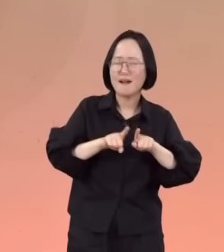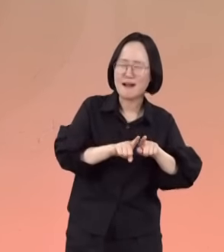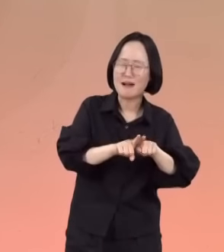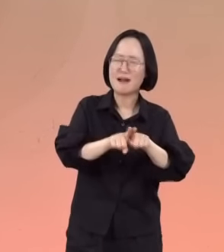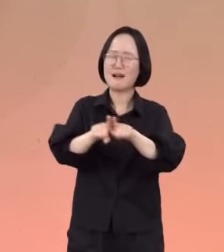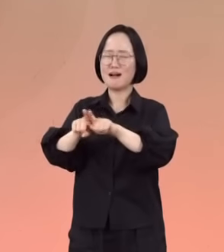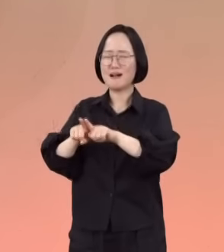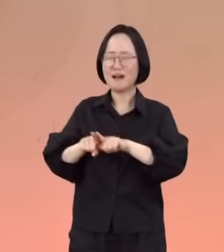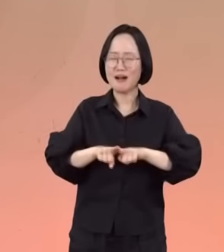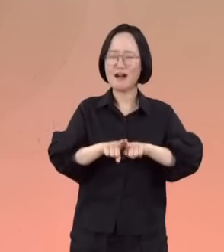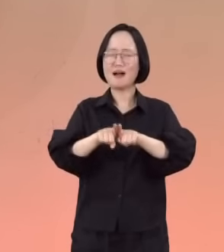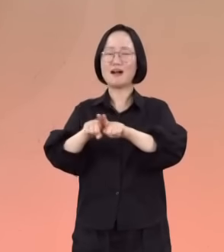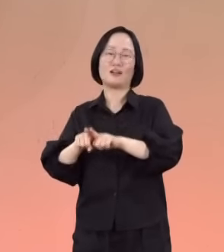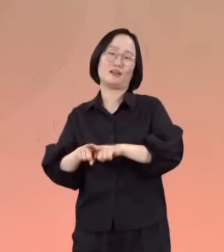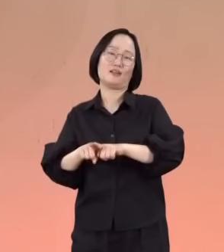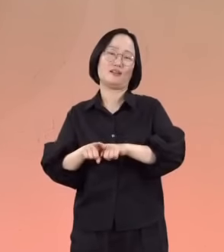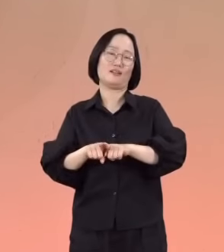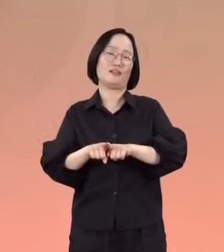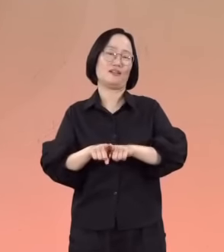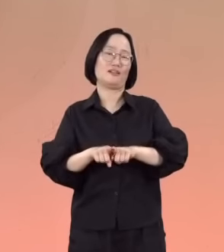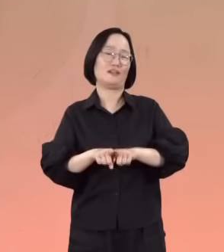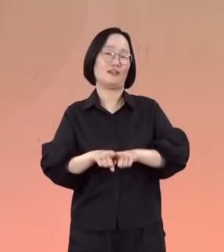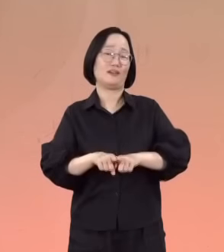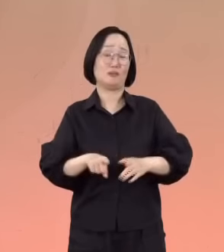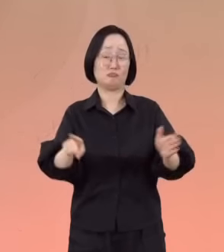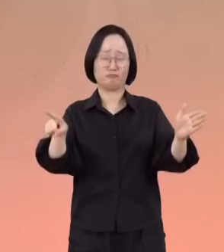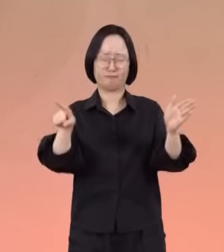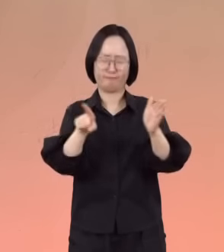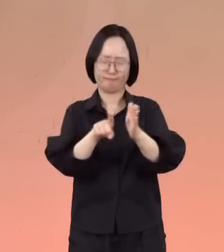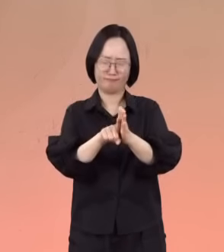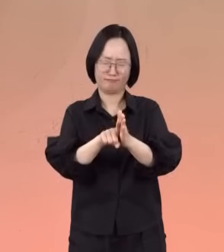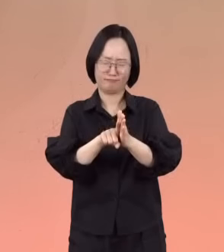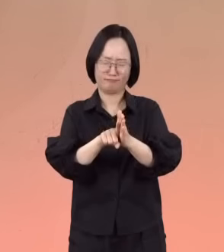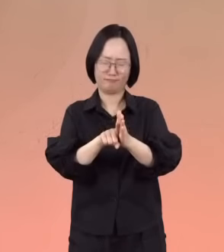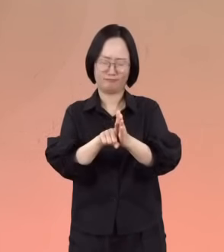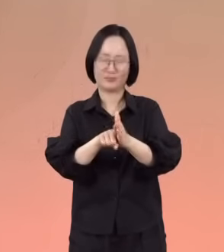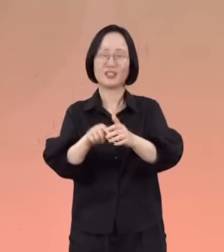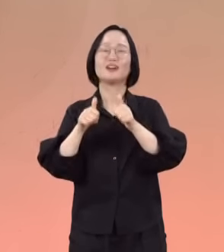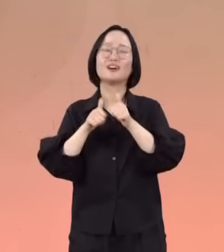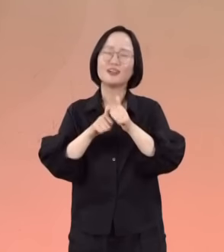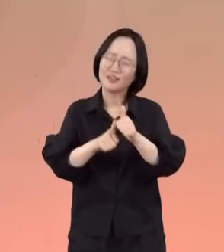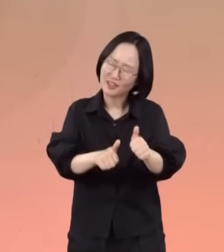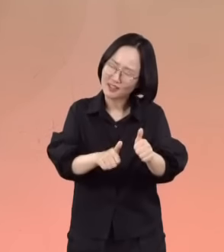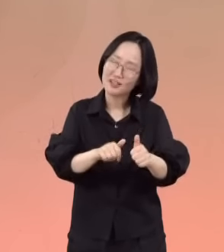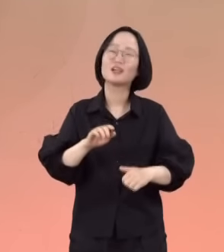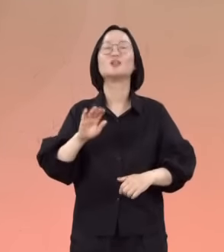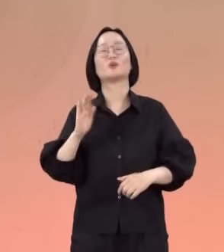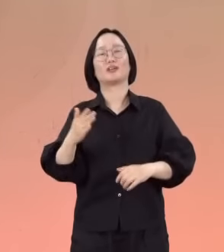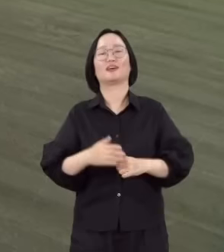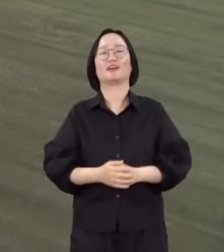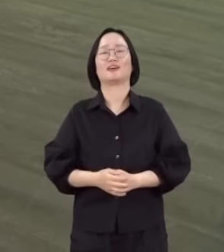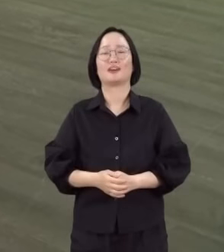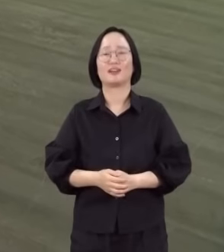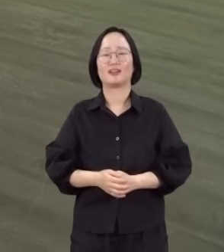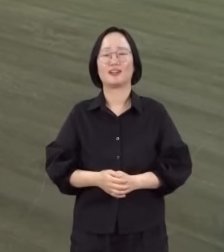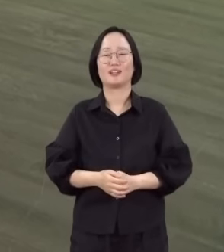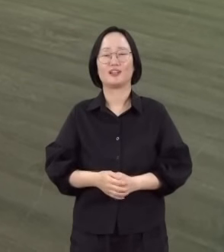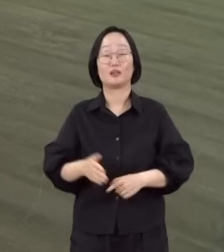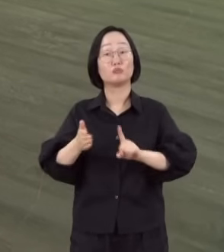라는 것을 우리 불자들이 믿고 의지해야 됩니다